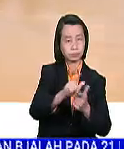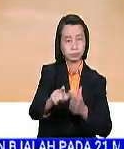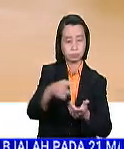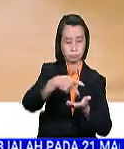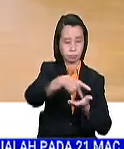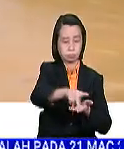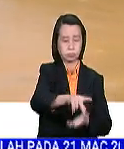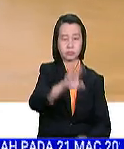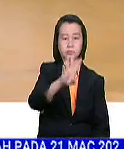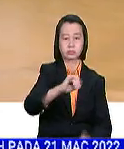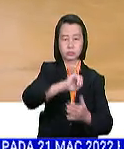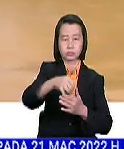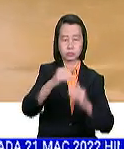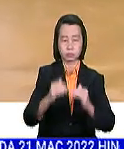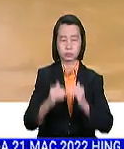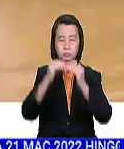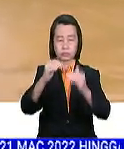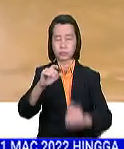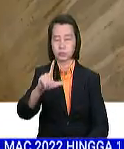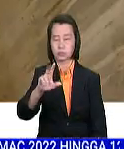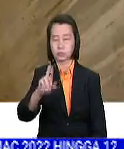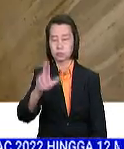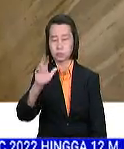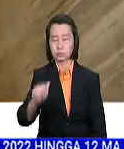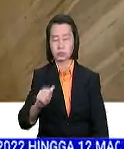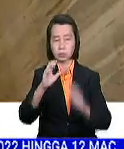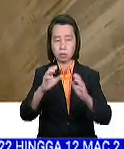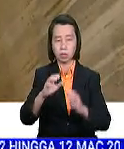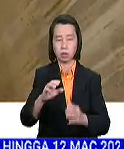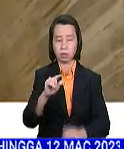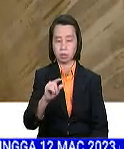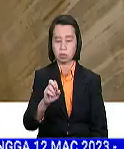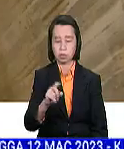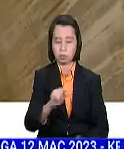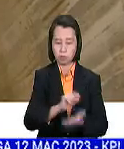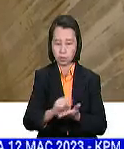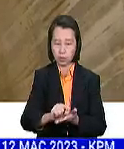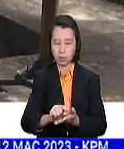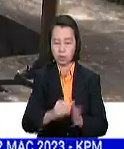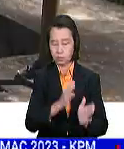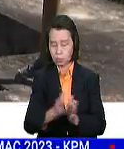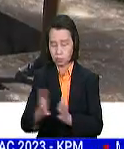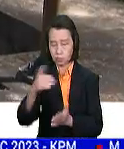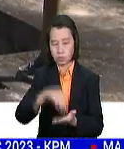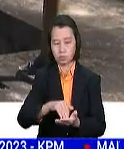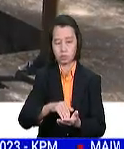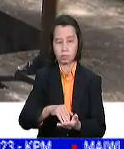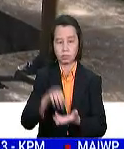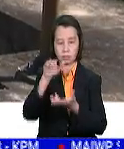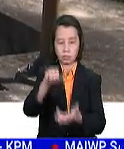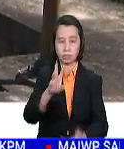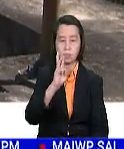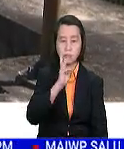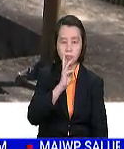pembiayaan empat projek menaik taraf LRA secara geran susulan penstrukturan semula industri perkhidmatan bekalan